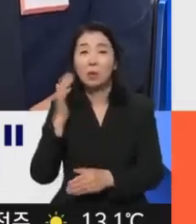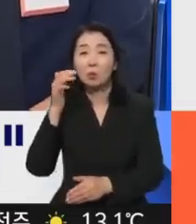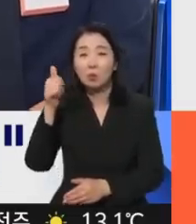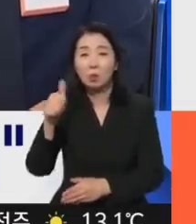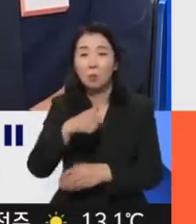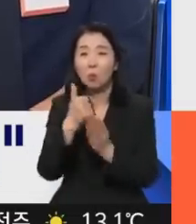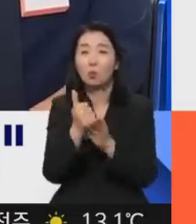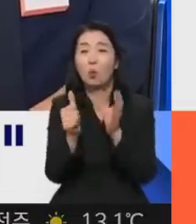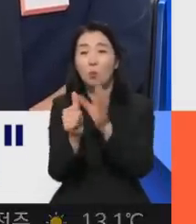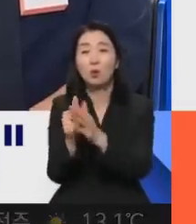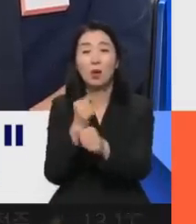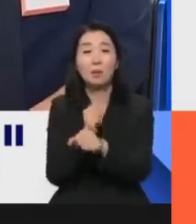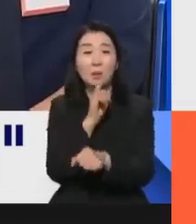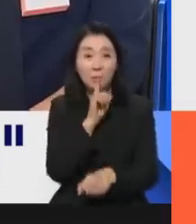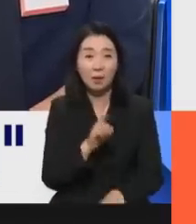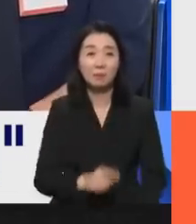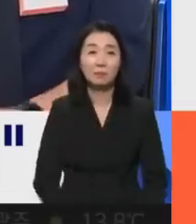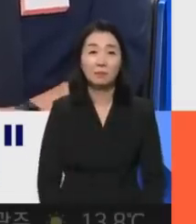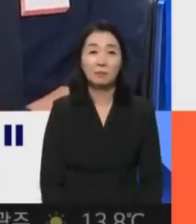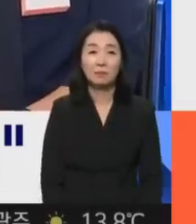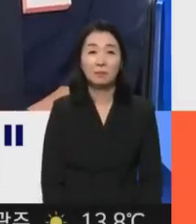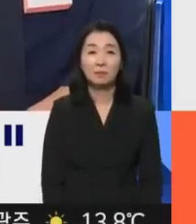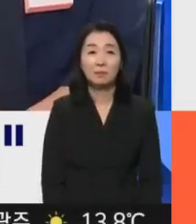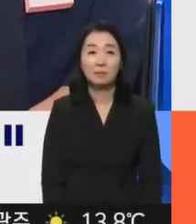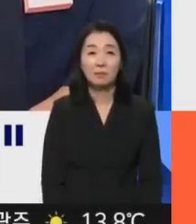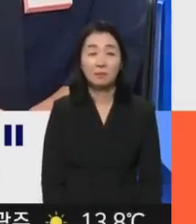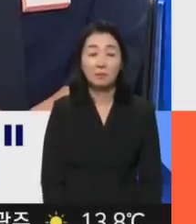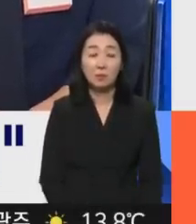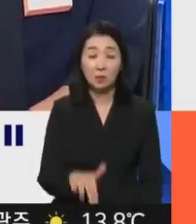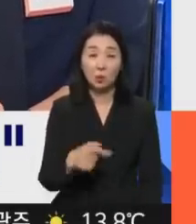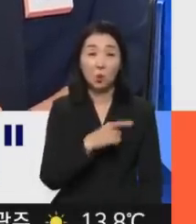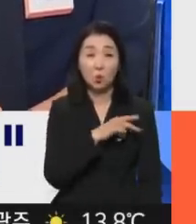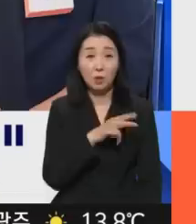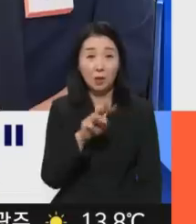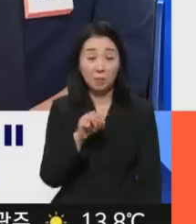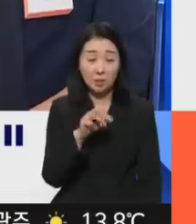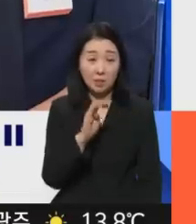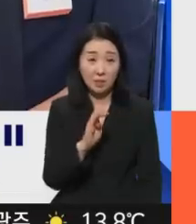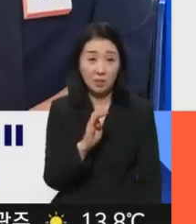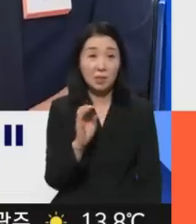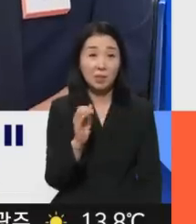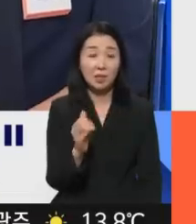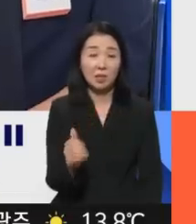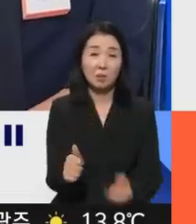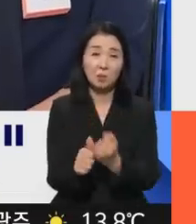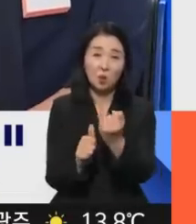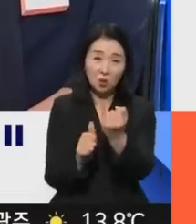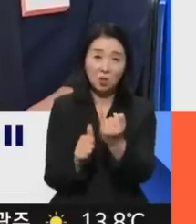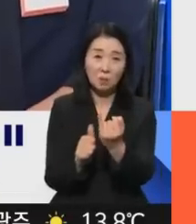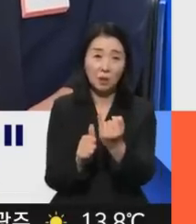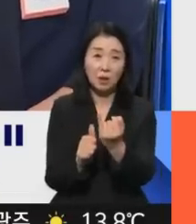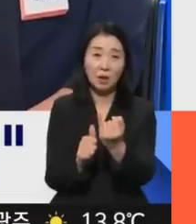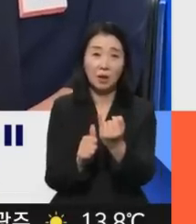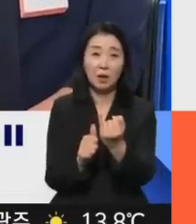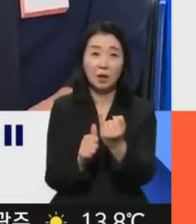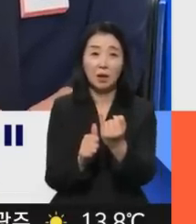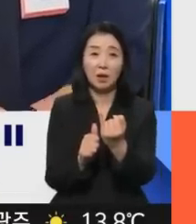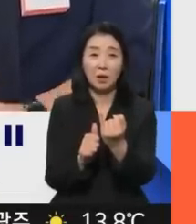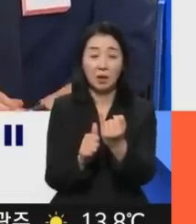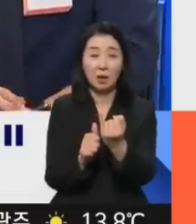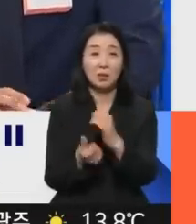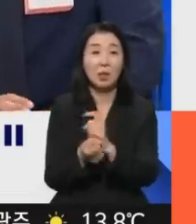모두 옮겨가게 했다고 참모진을 질책했는데요 먼저 조연은이 mbc가 김건희 여사의 대역임을 보지 않고